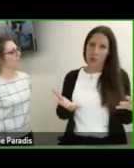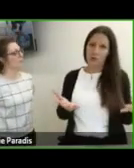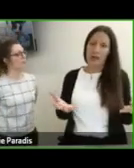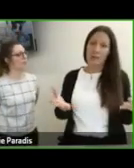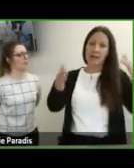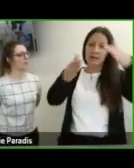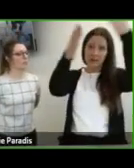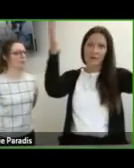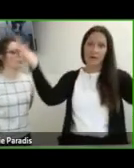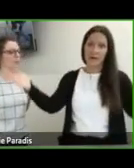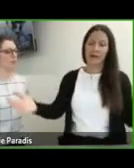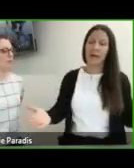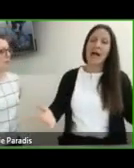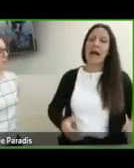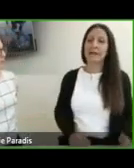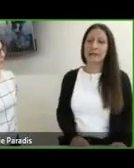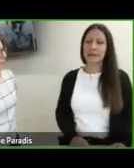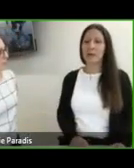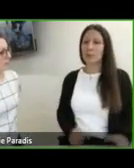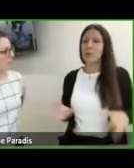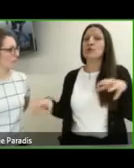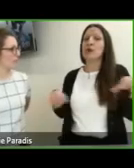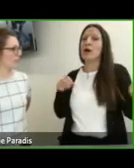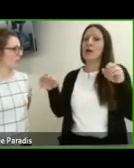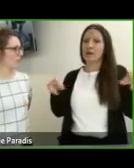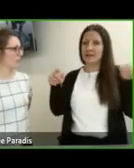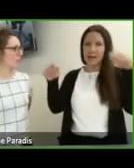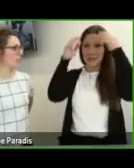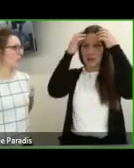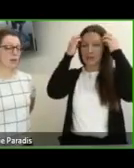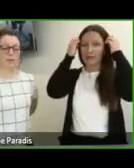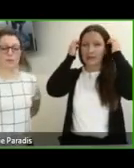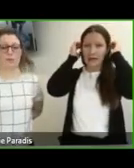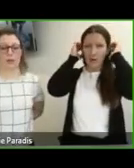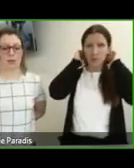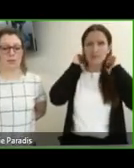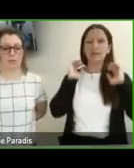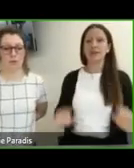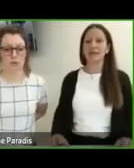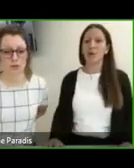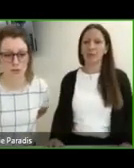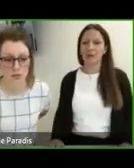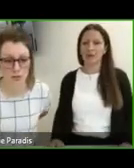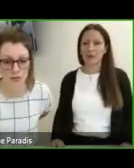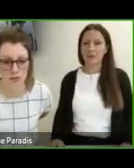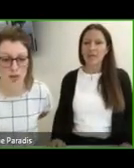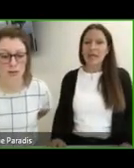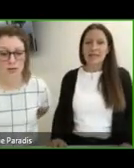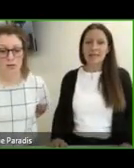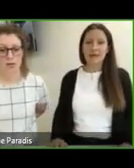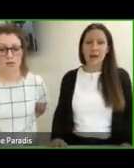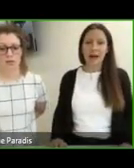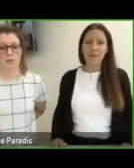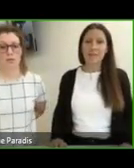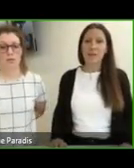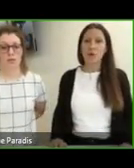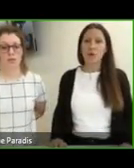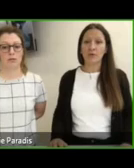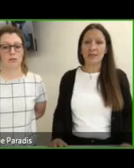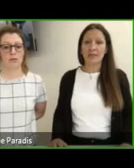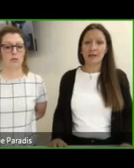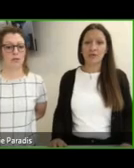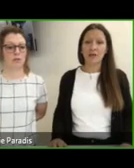enjeu finalement qui va aller chercher là, plusieurs habiletés et composantes de cette compétence-là. Si rapidement,